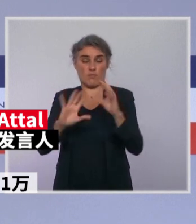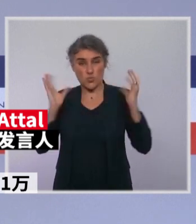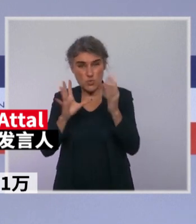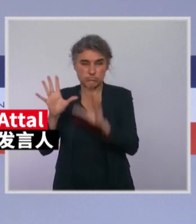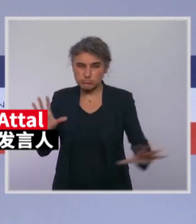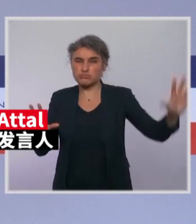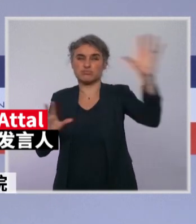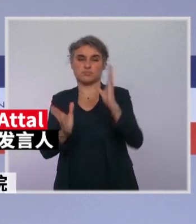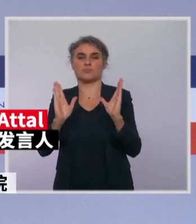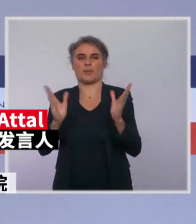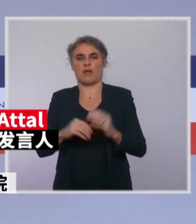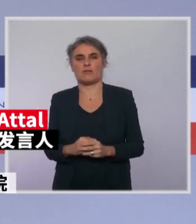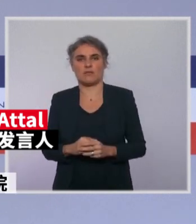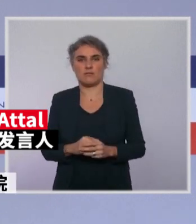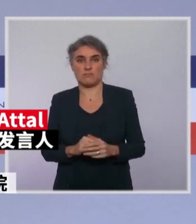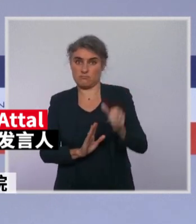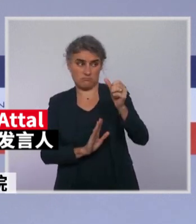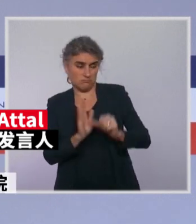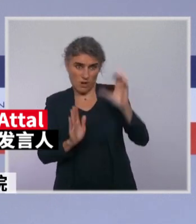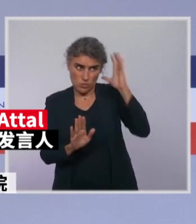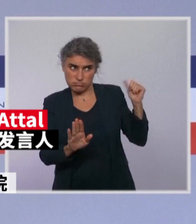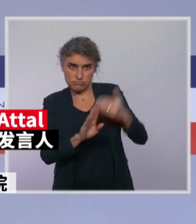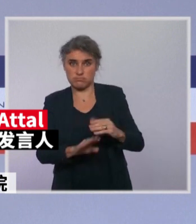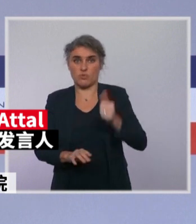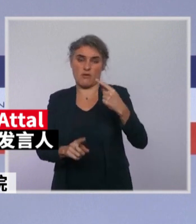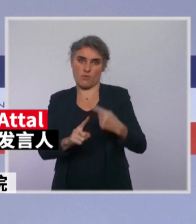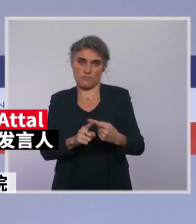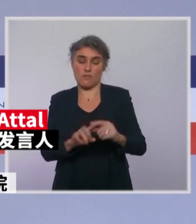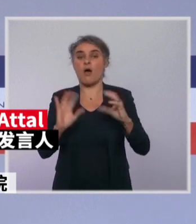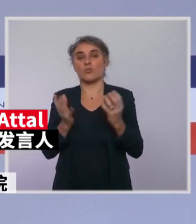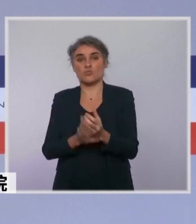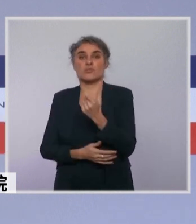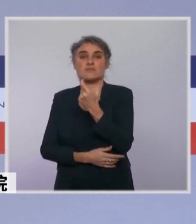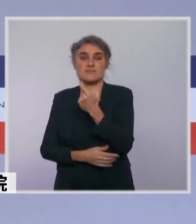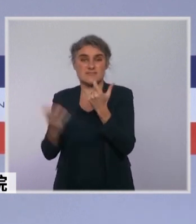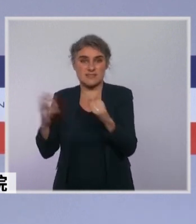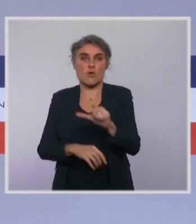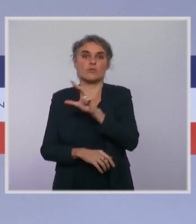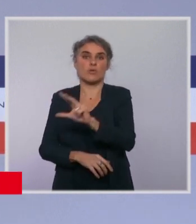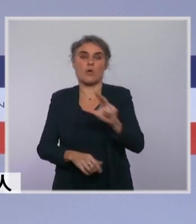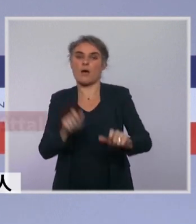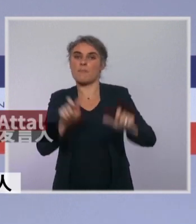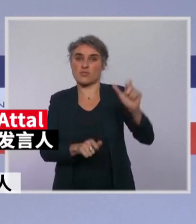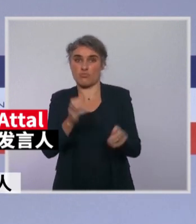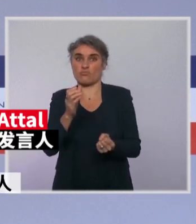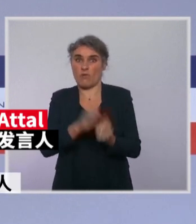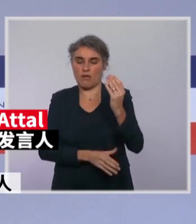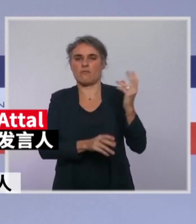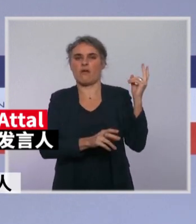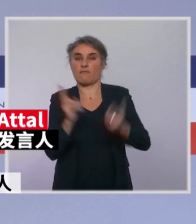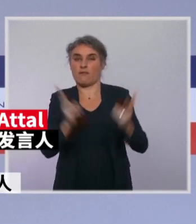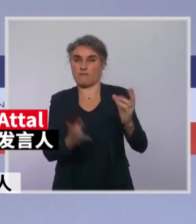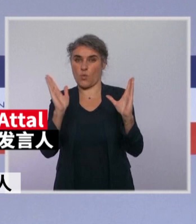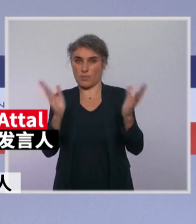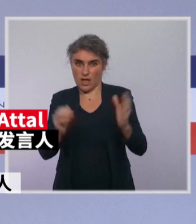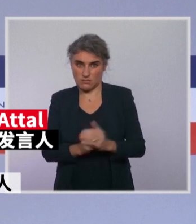mois d'août. Pour être encore plus concret, en moyenne, 733 personnes entrent chaque jour à l'hôpital et 160 personnes entrent chaque